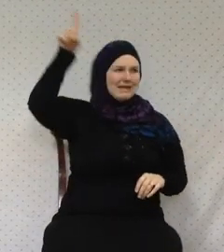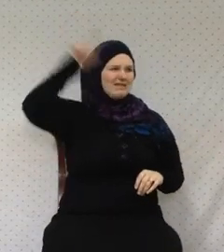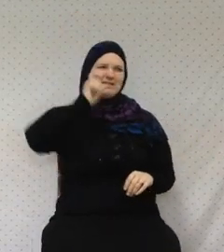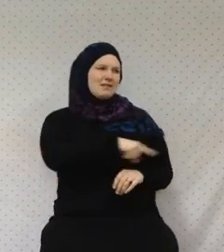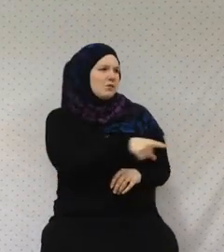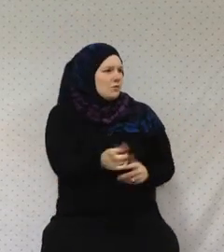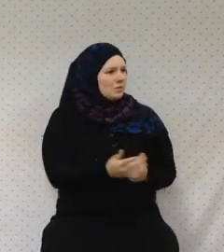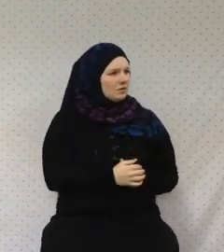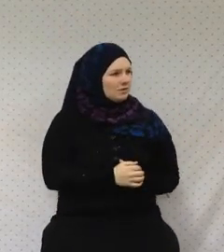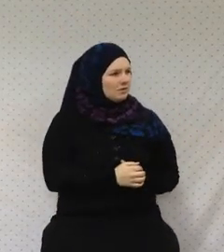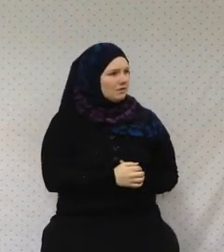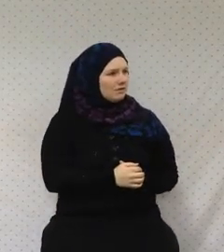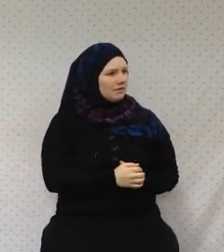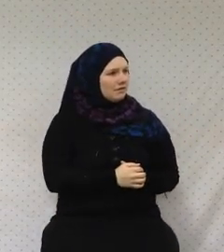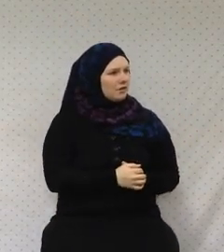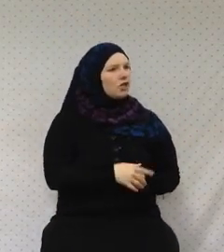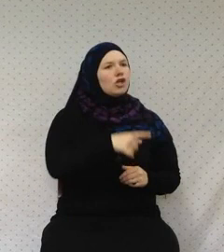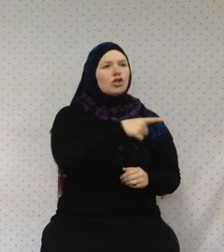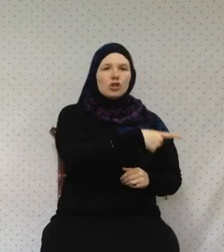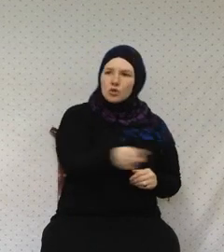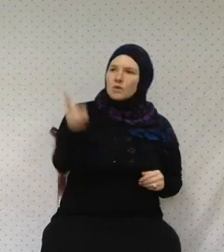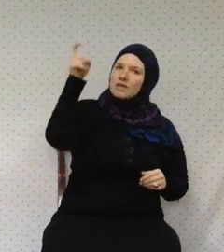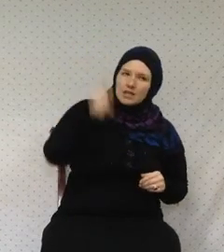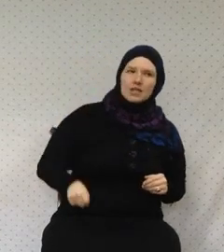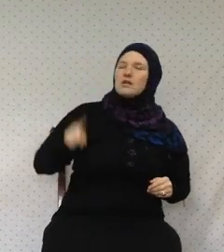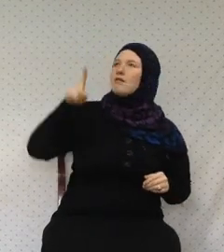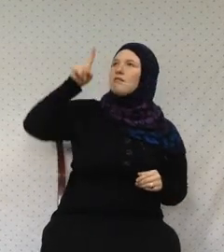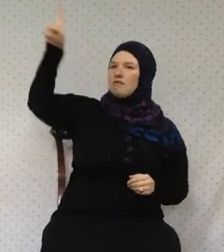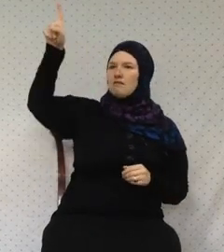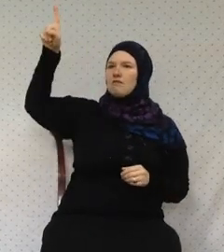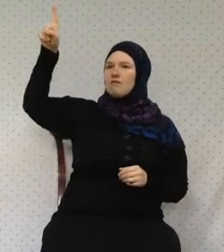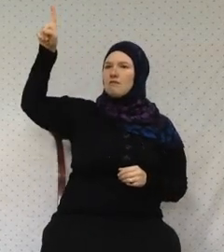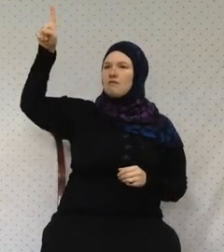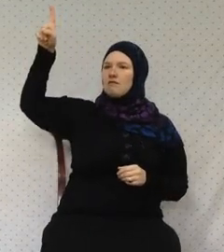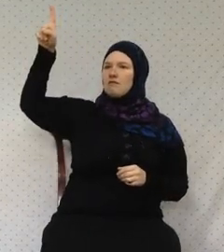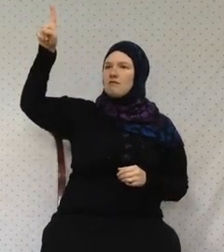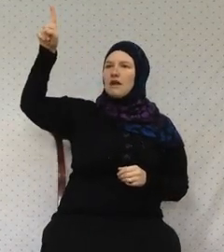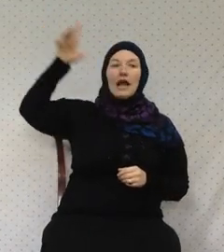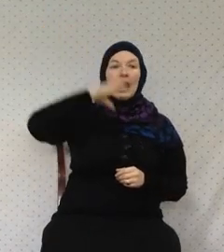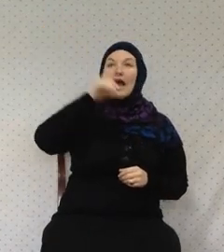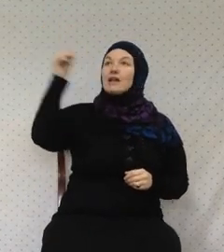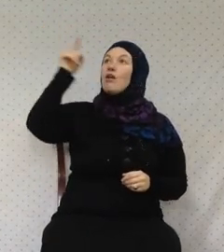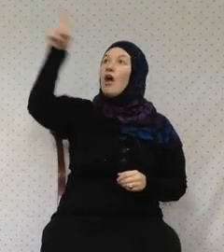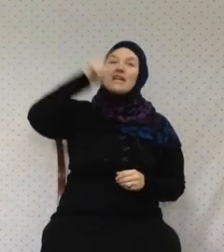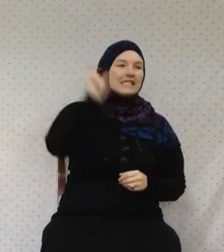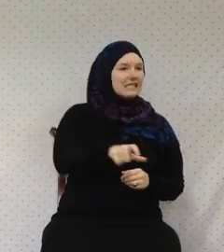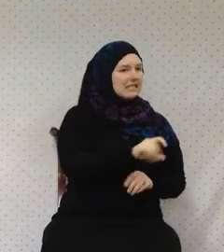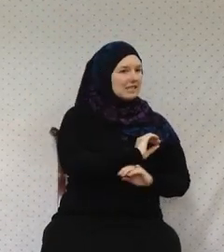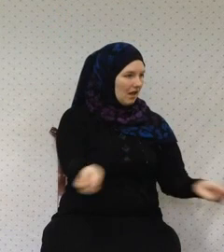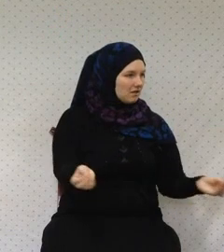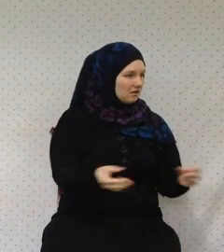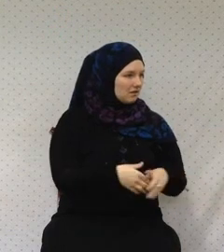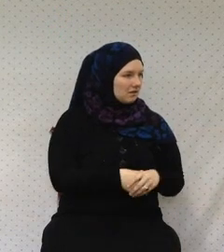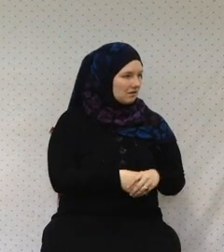you. Antum al-fuqara'u ila Allah. You are in need of Allah. And Allah needs none. هو